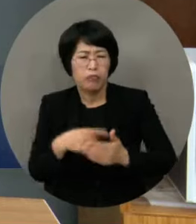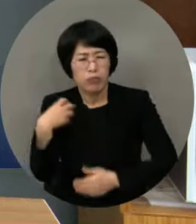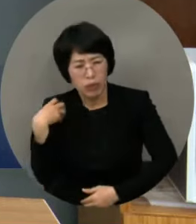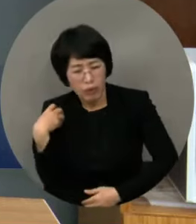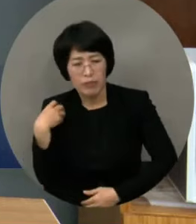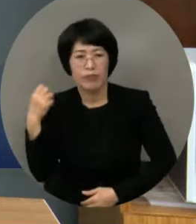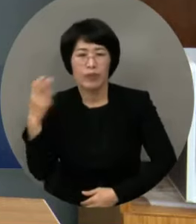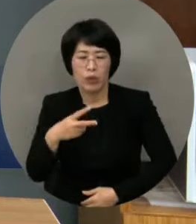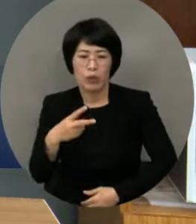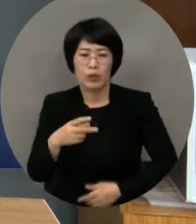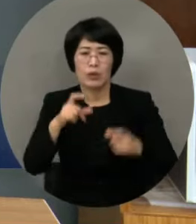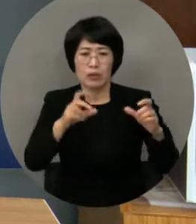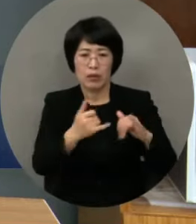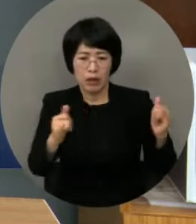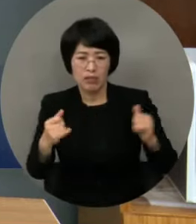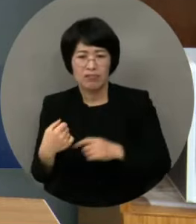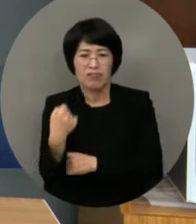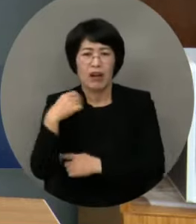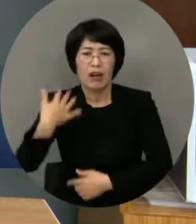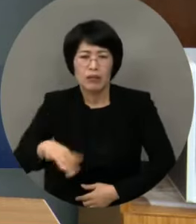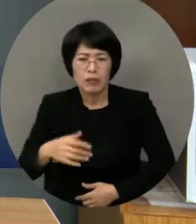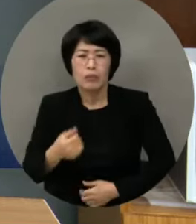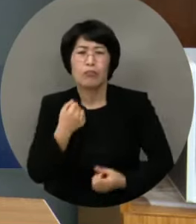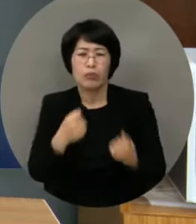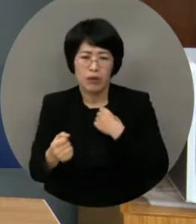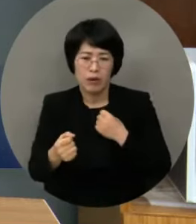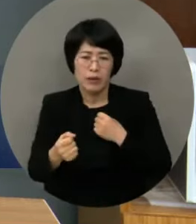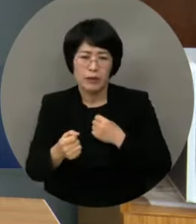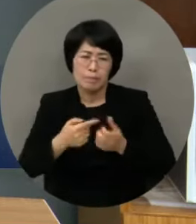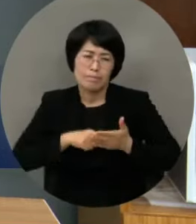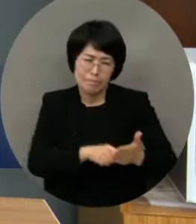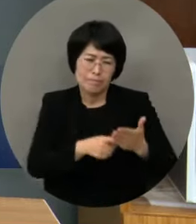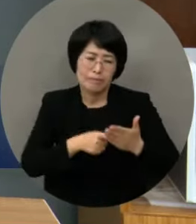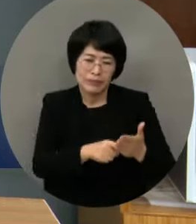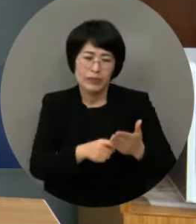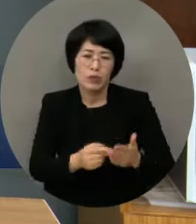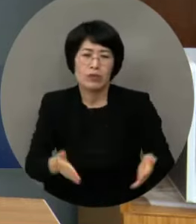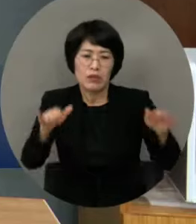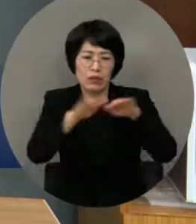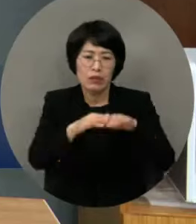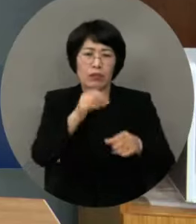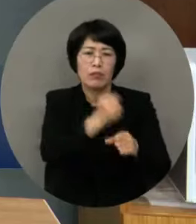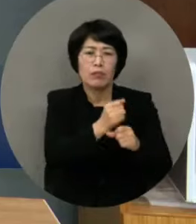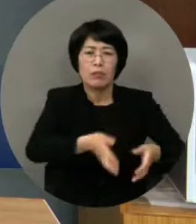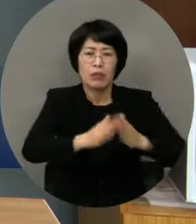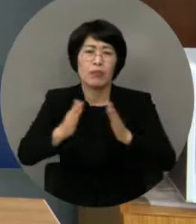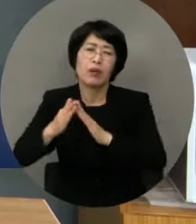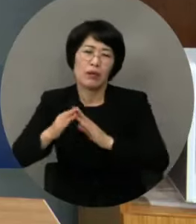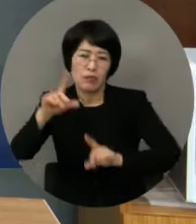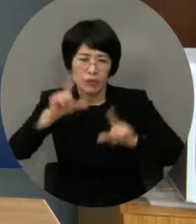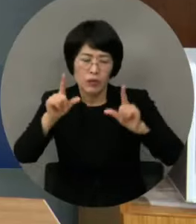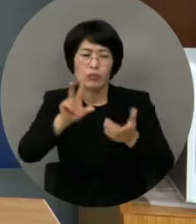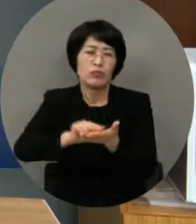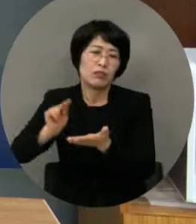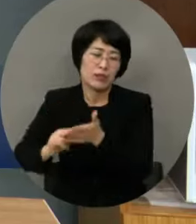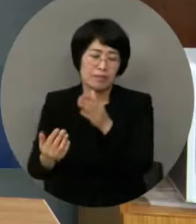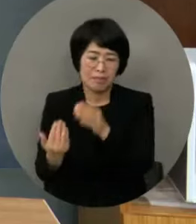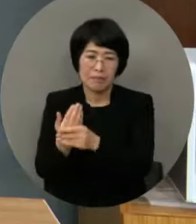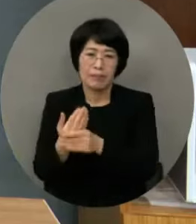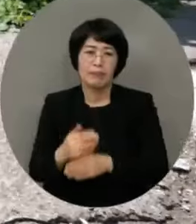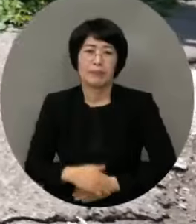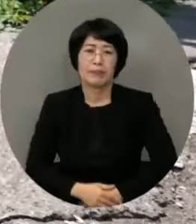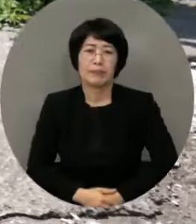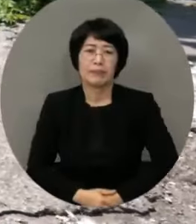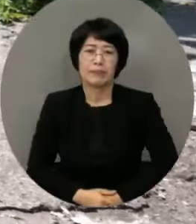진행이 되거나 주민의 역량이 최성숙되지 않는 가운데 시설들이 만들어지거나 이런 현상들이 계속 벌어질 수밖에 없었던